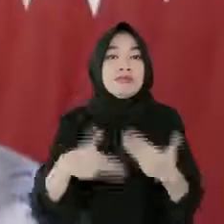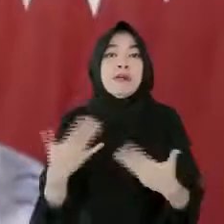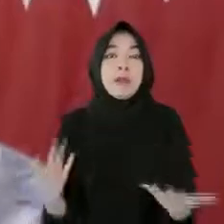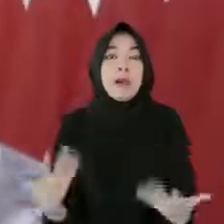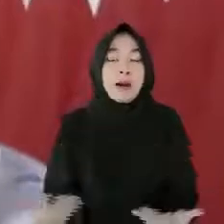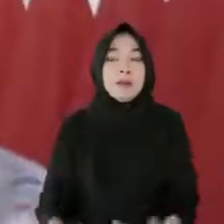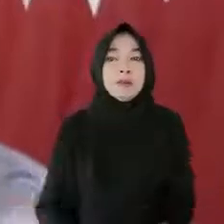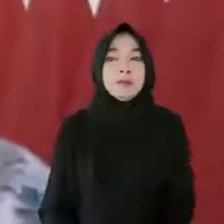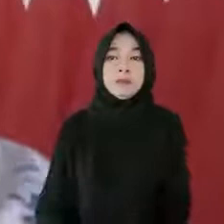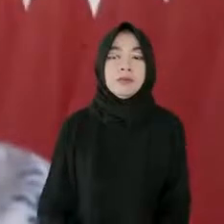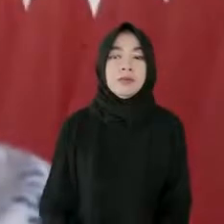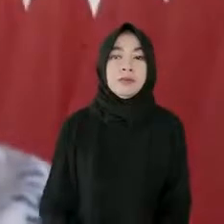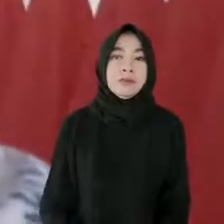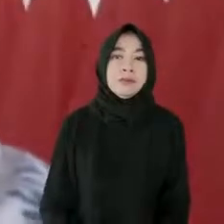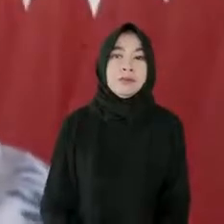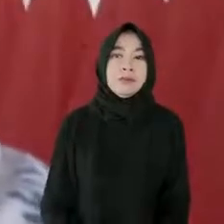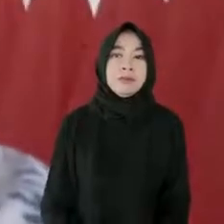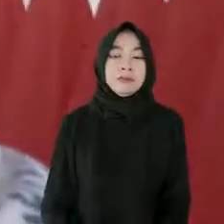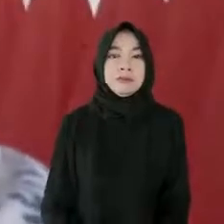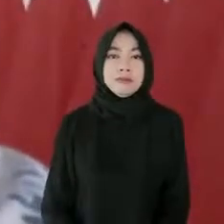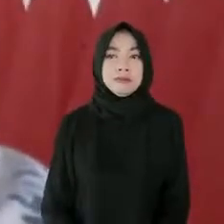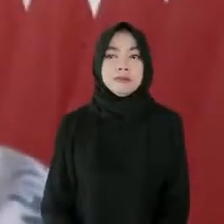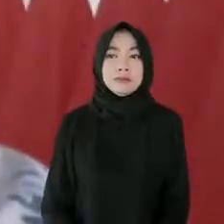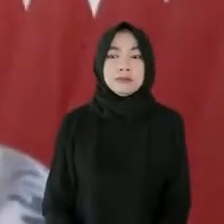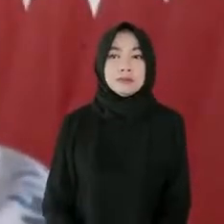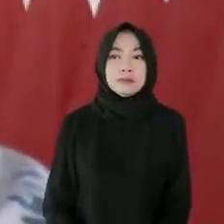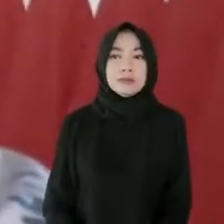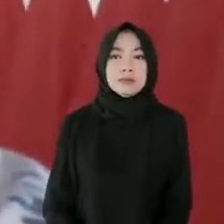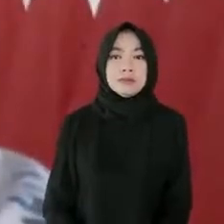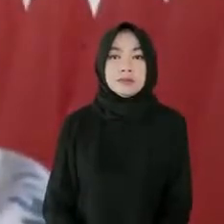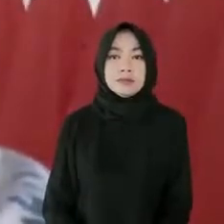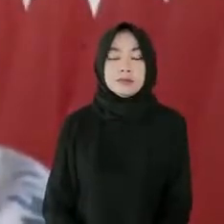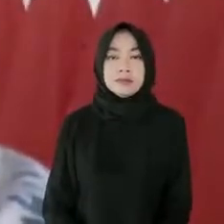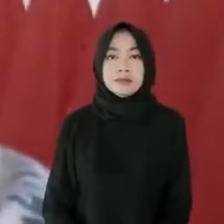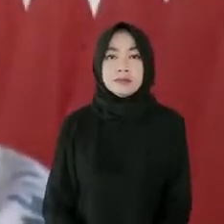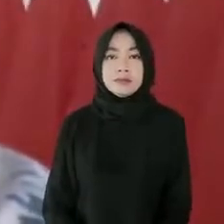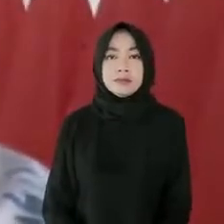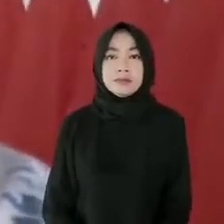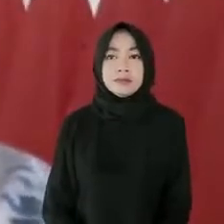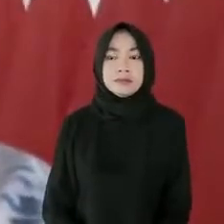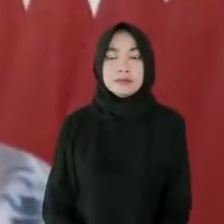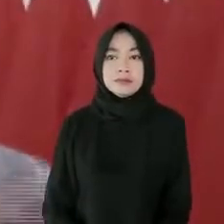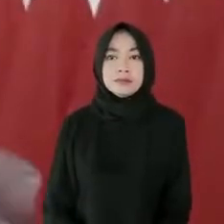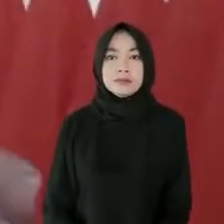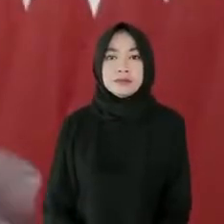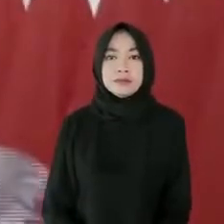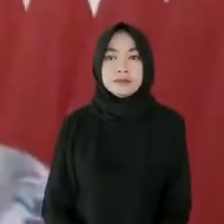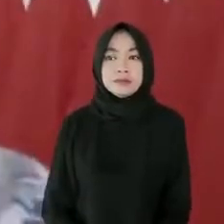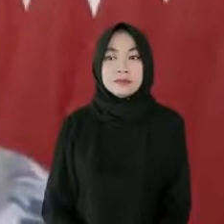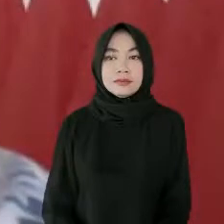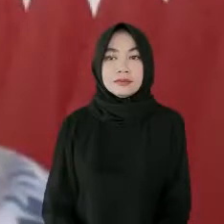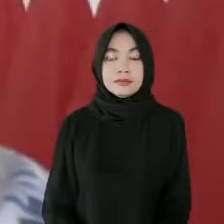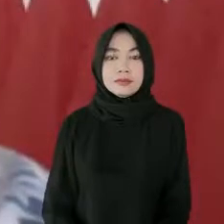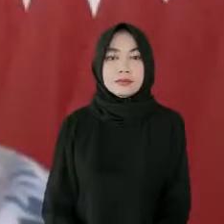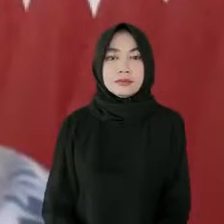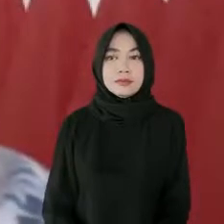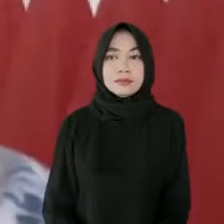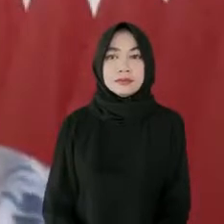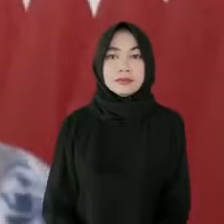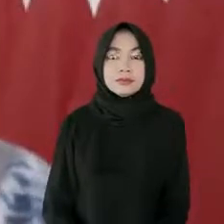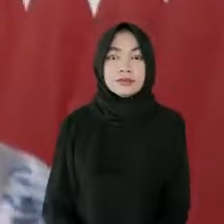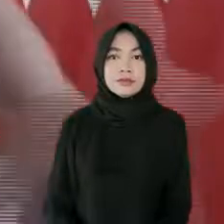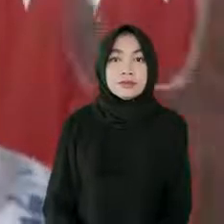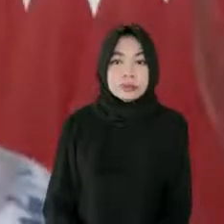ya betul sekali jadi memang sebagus apapun ya design protokol kesehatan yang kita buat